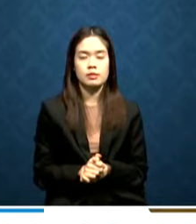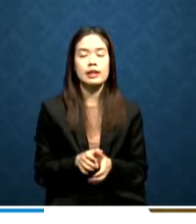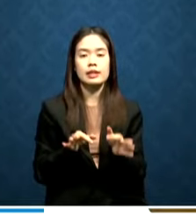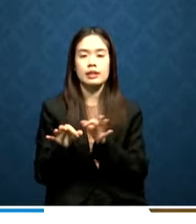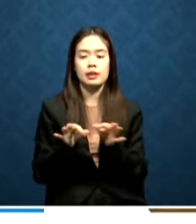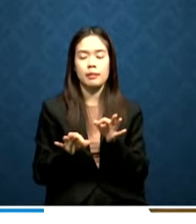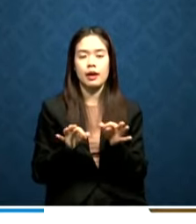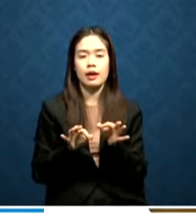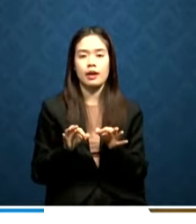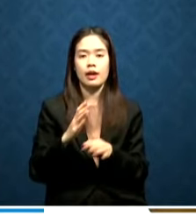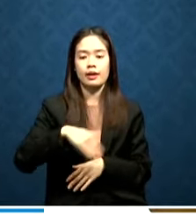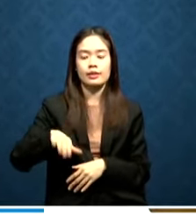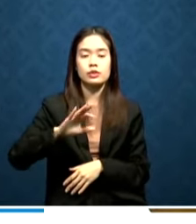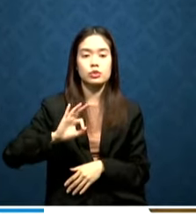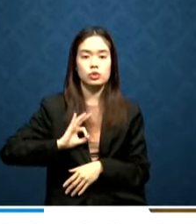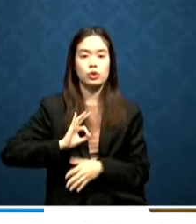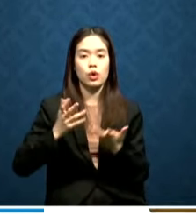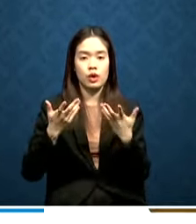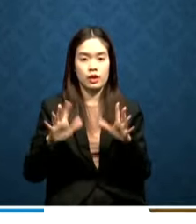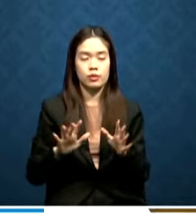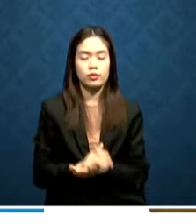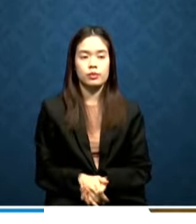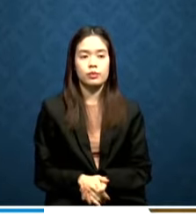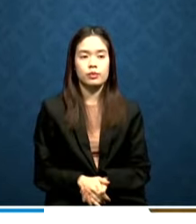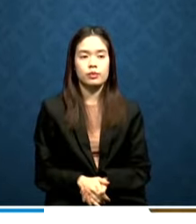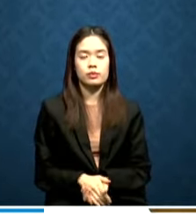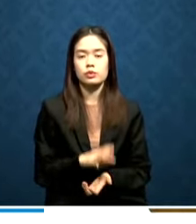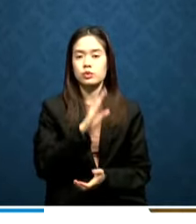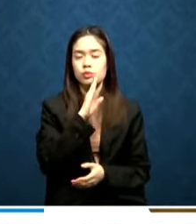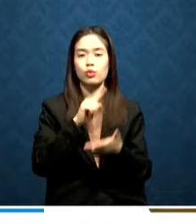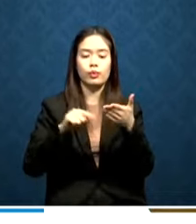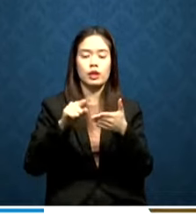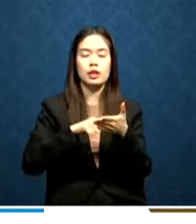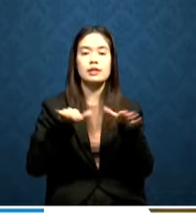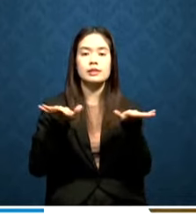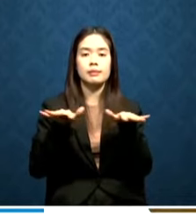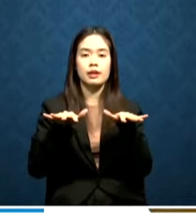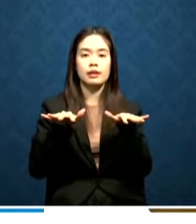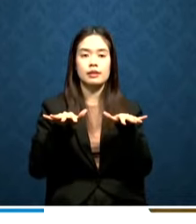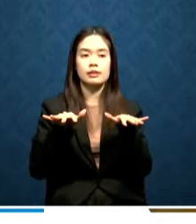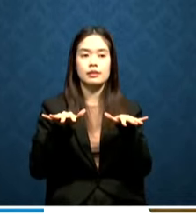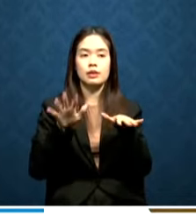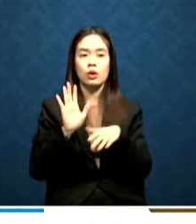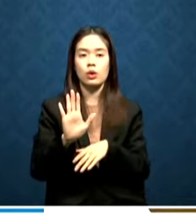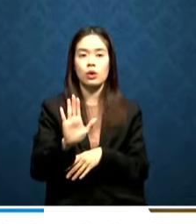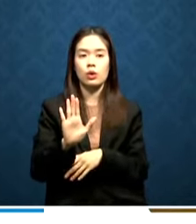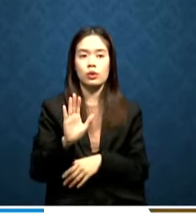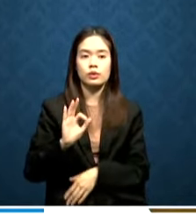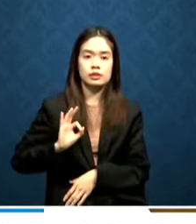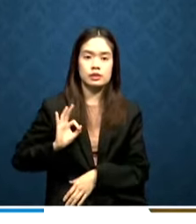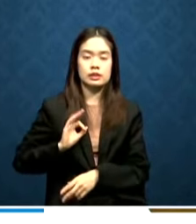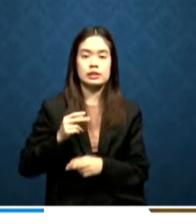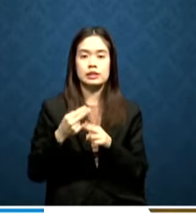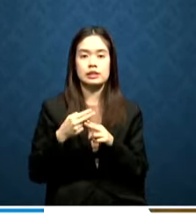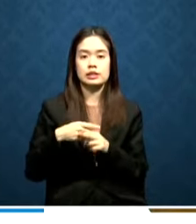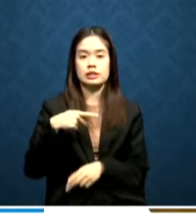นะครับการทำมันจะเป็นแบบธรรมดานะครับก็ของท่านท่านพิสิทธิ์ที่พูด